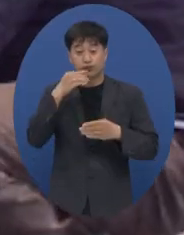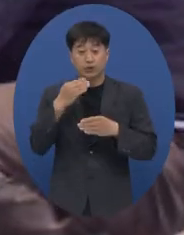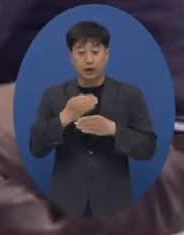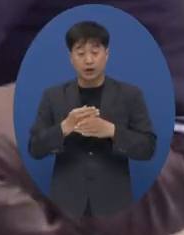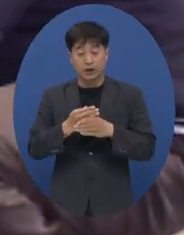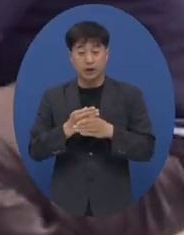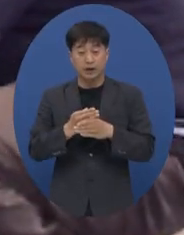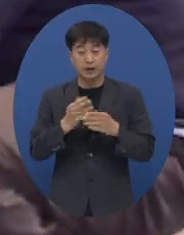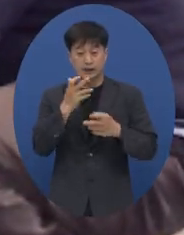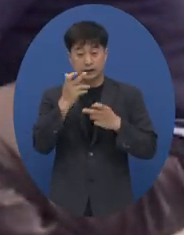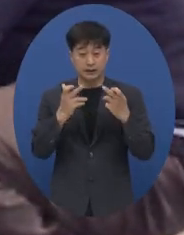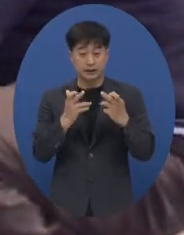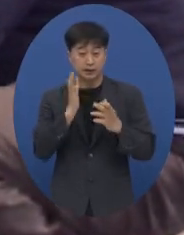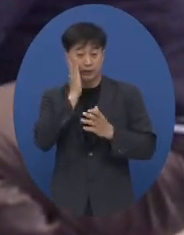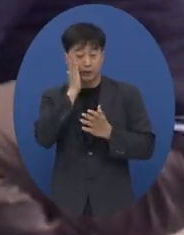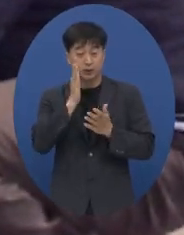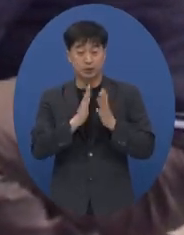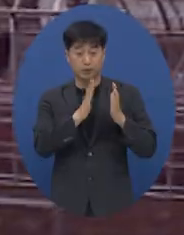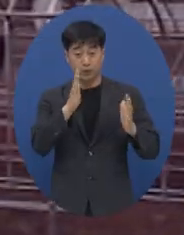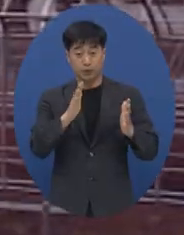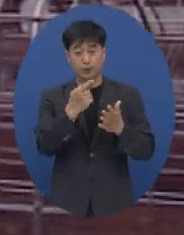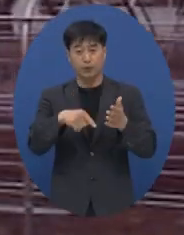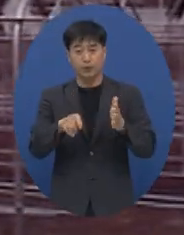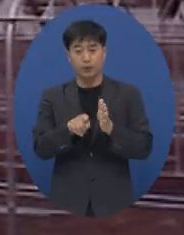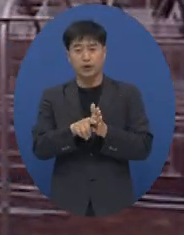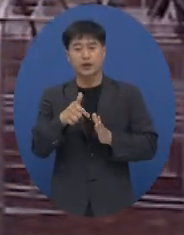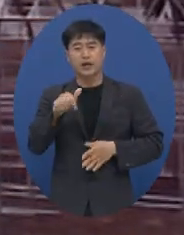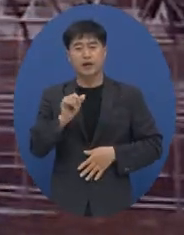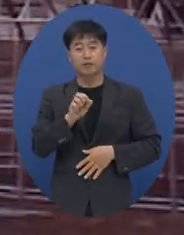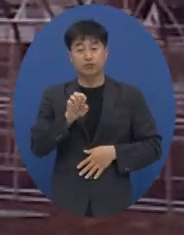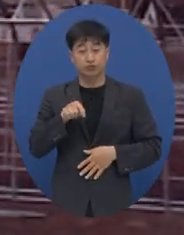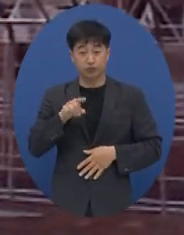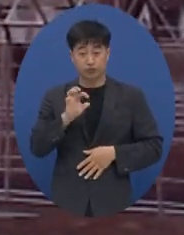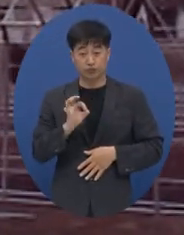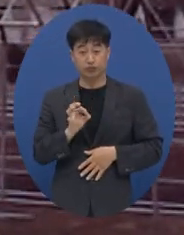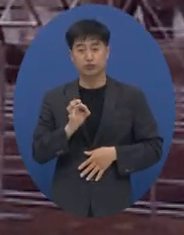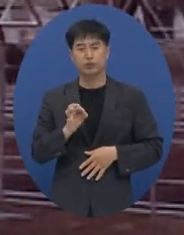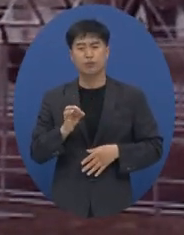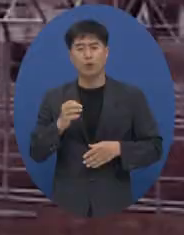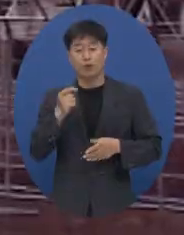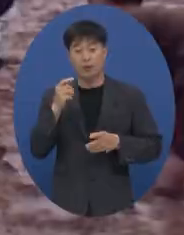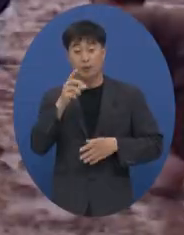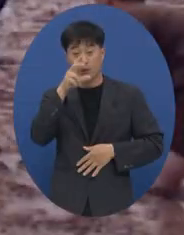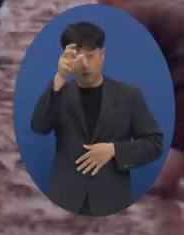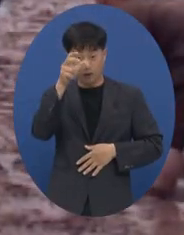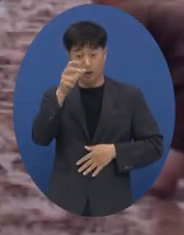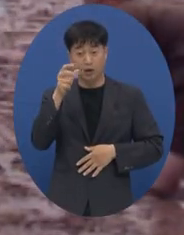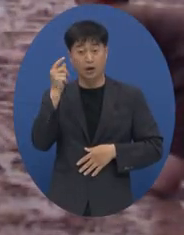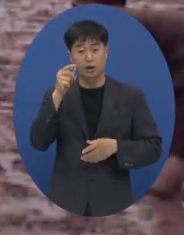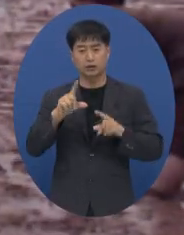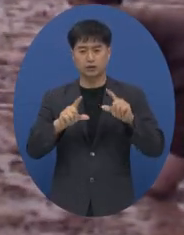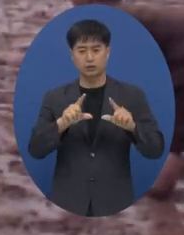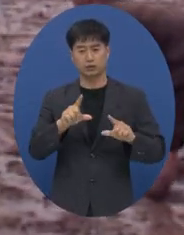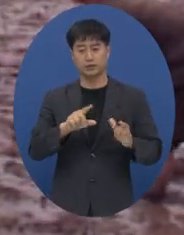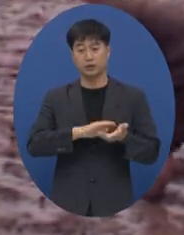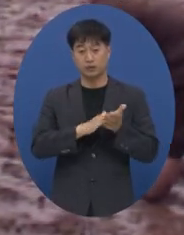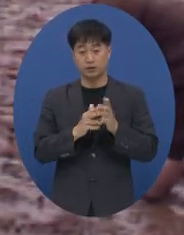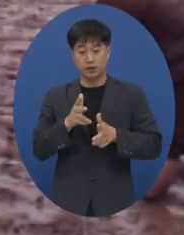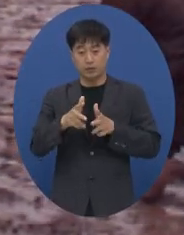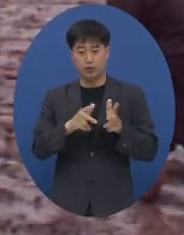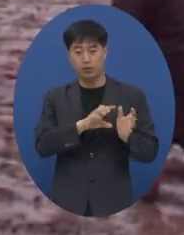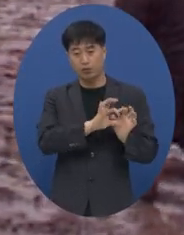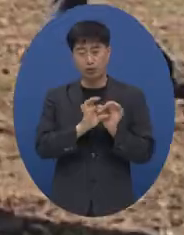북한의 산림 녹화를 위한 개풍 양묘장 조성부터 평양 단국리 농촌 현대화 사업, 황해북도 농자재